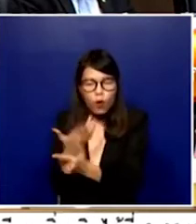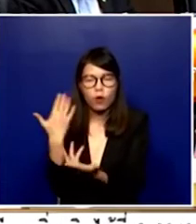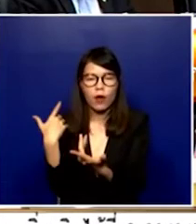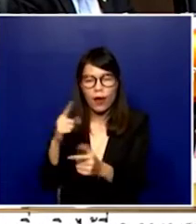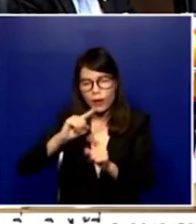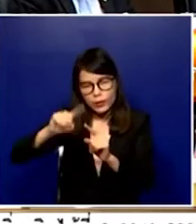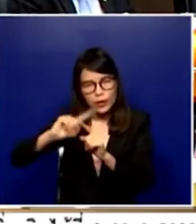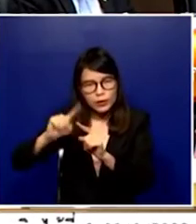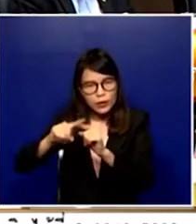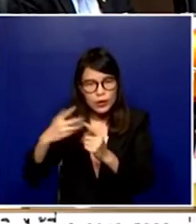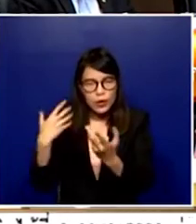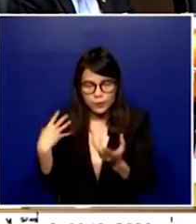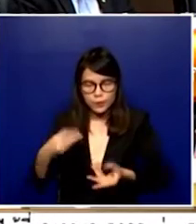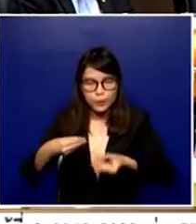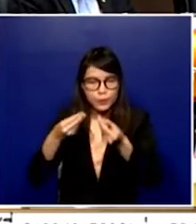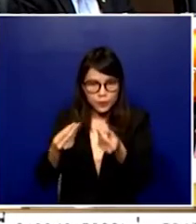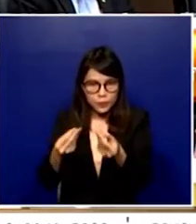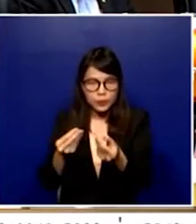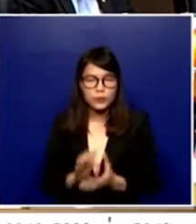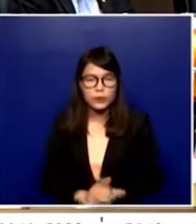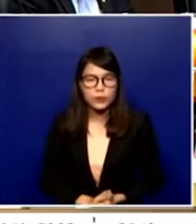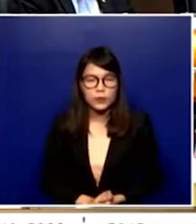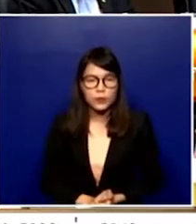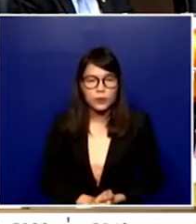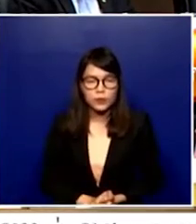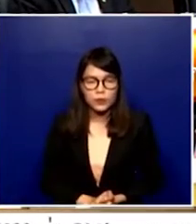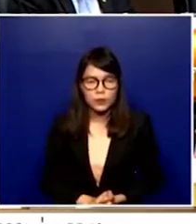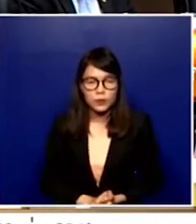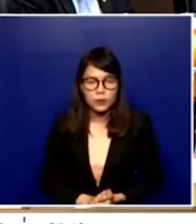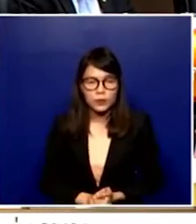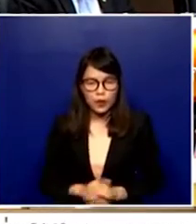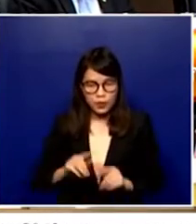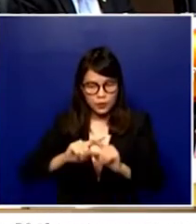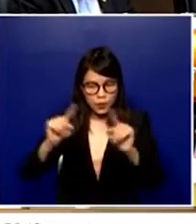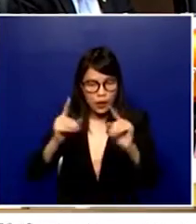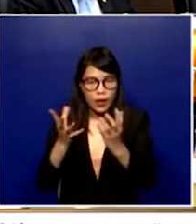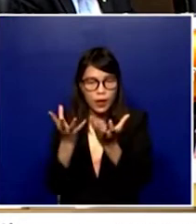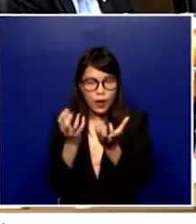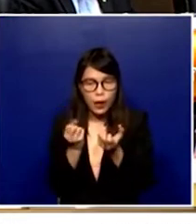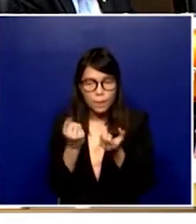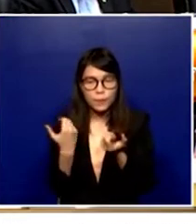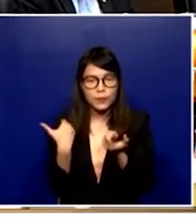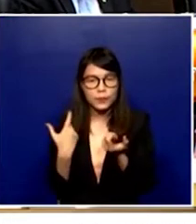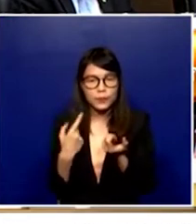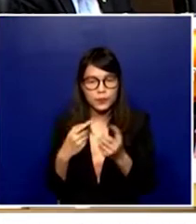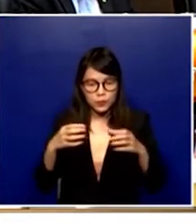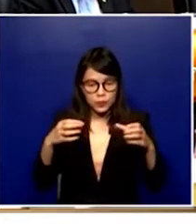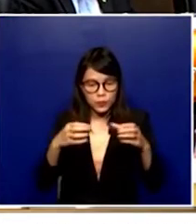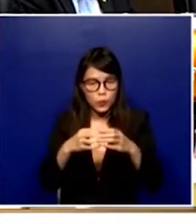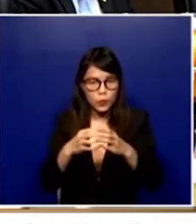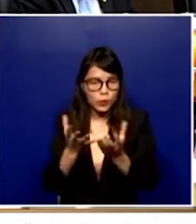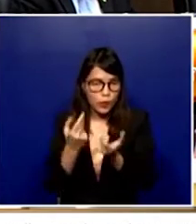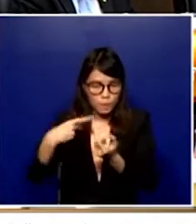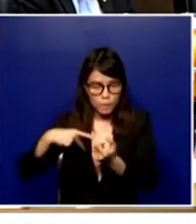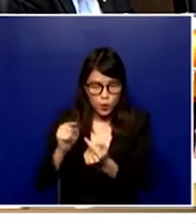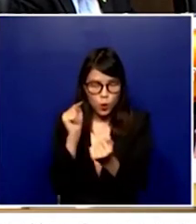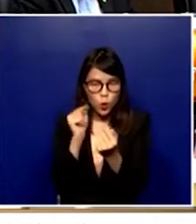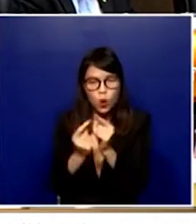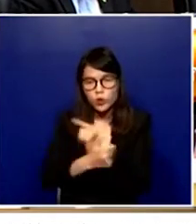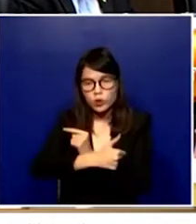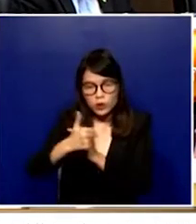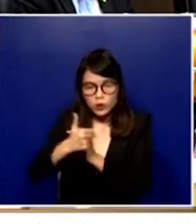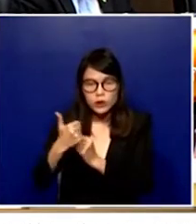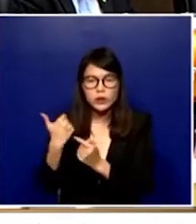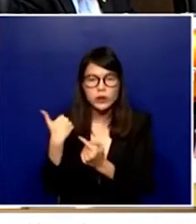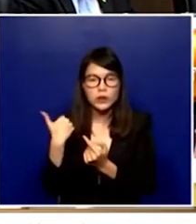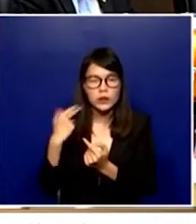ครั้งเป็คราวแต่การได้รับจากกองทัพการได้รัประโยชน์อื่นใดจากกองท